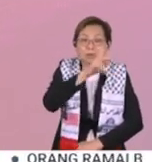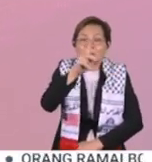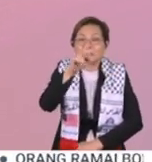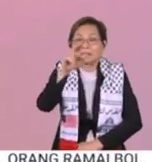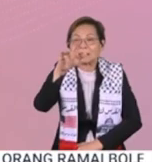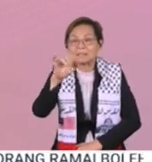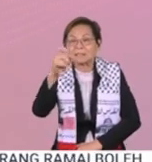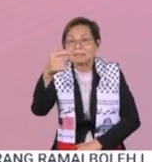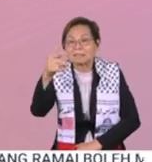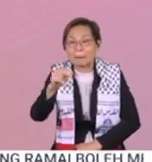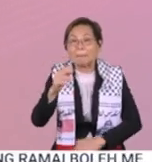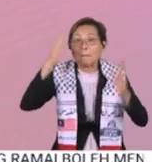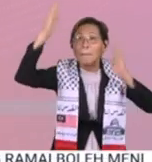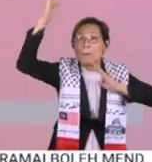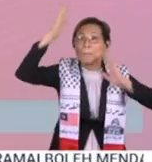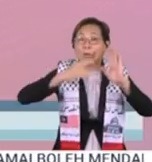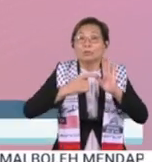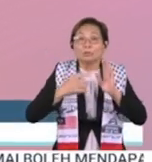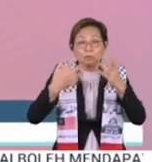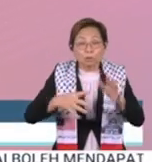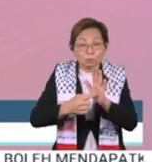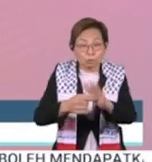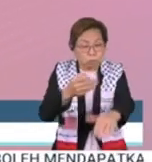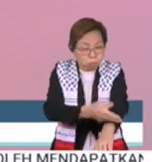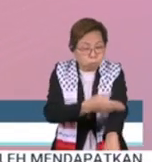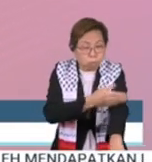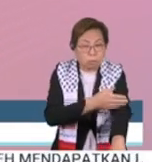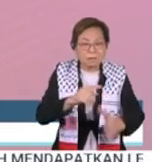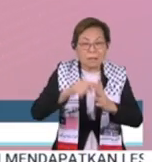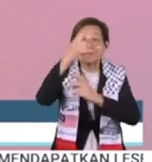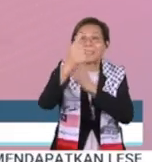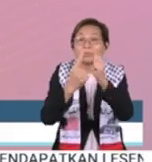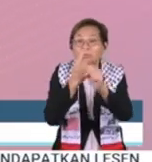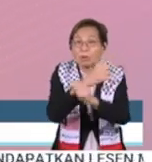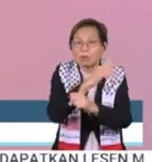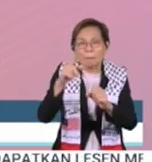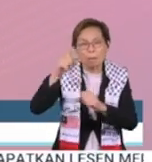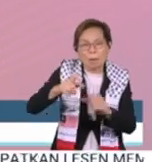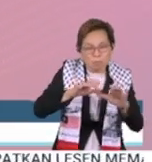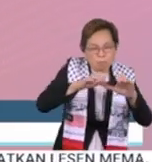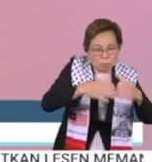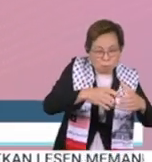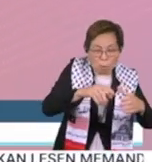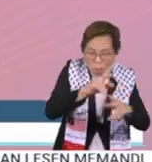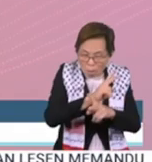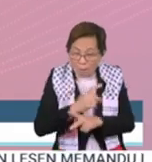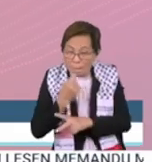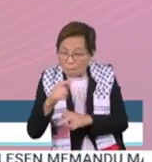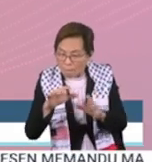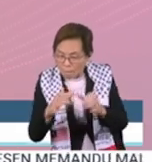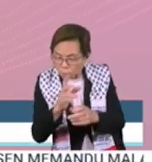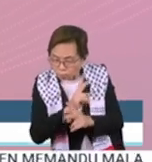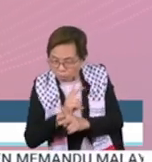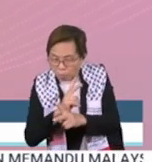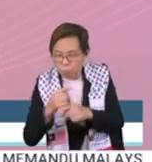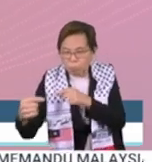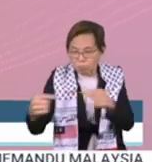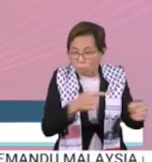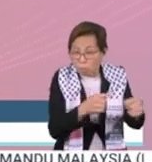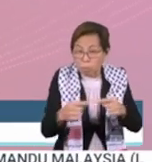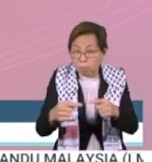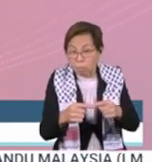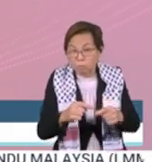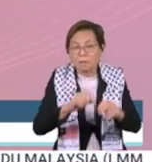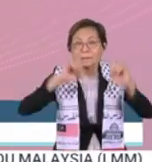Malaya telah mempamerkan peningkatan sejak tahun lalu sekaligus memerlukan pasukannya untuk lebih berhati-hati untuk aksi di Stadium